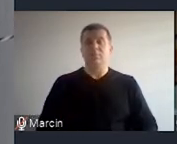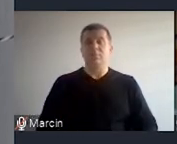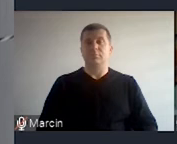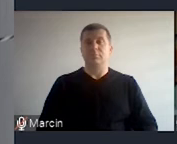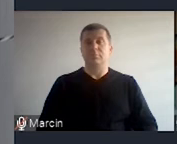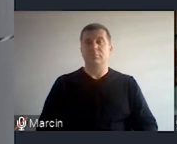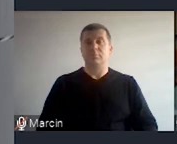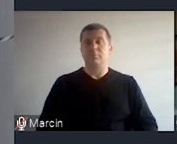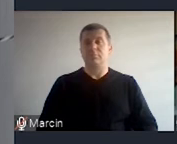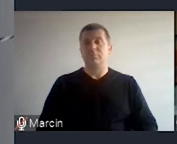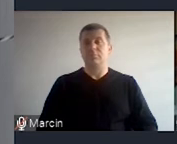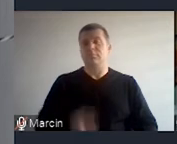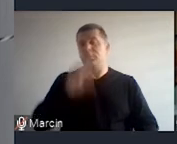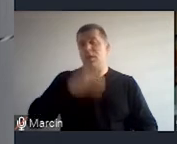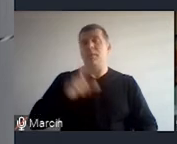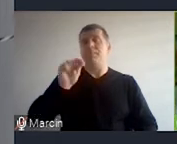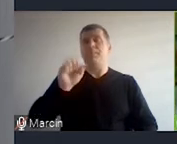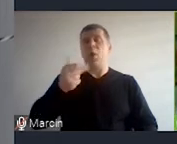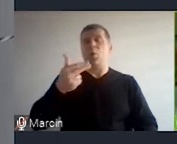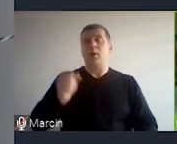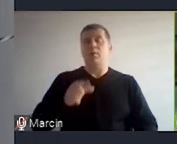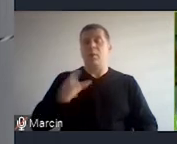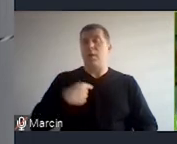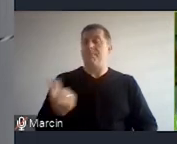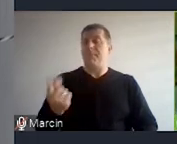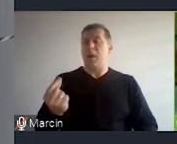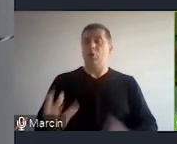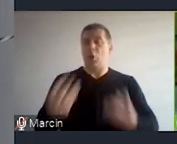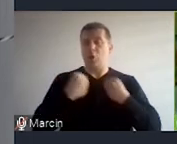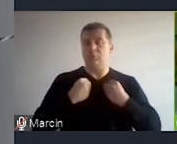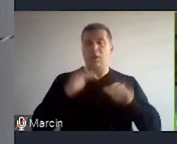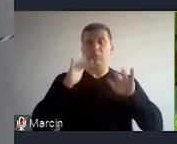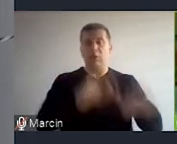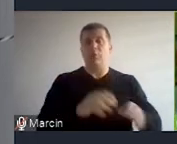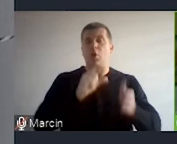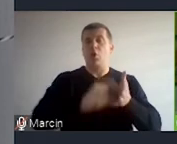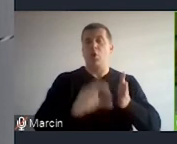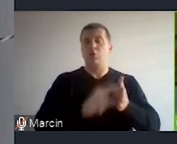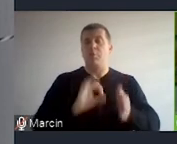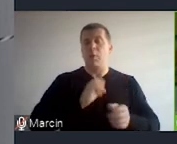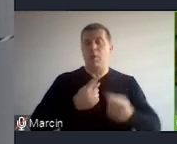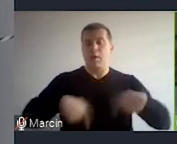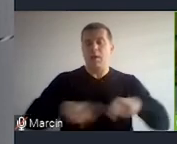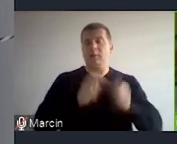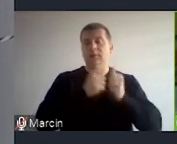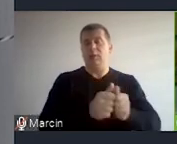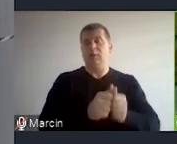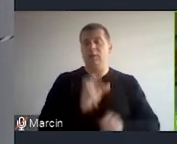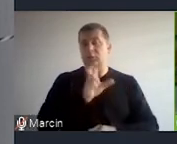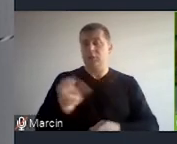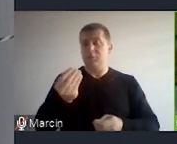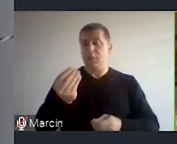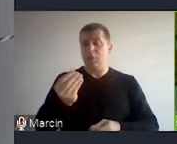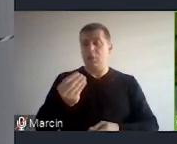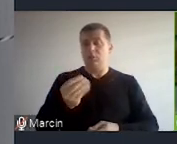I pytanie pani Pauliny. Jako partner otrzymałam przelew na konto na realizację mojego zadania. Czy pieniądze